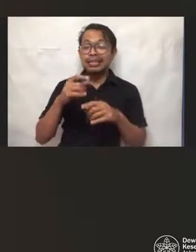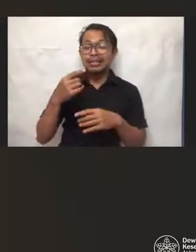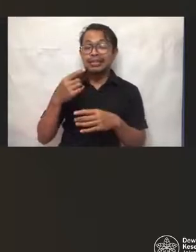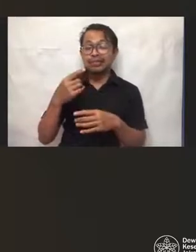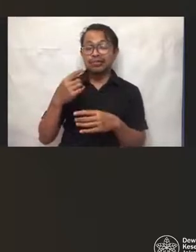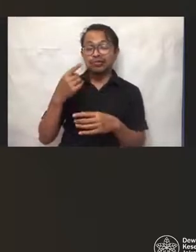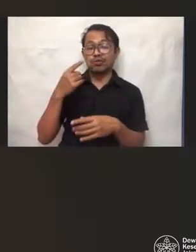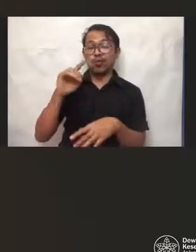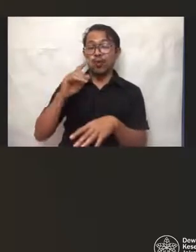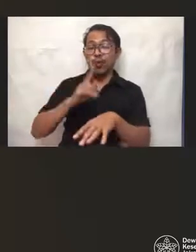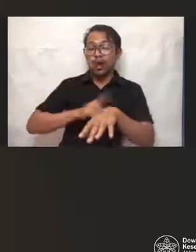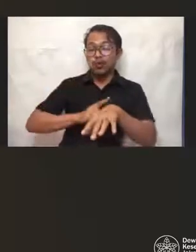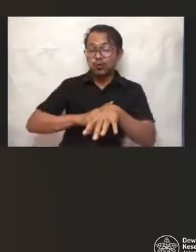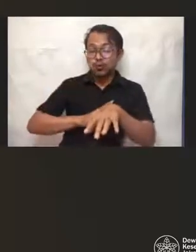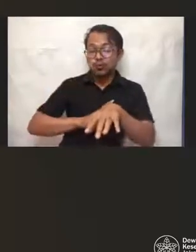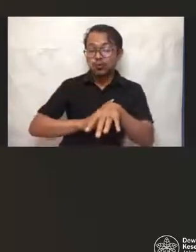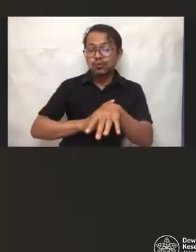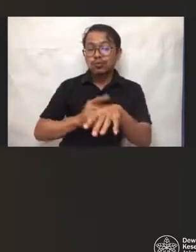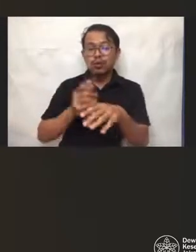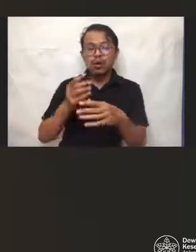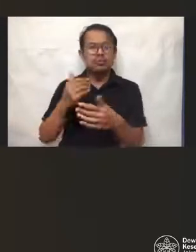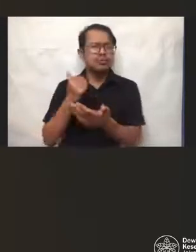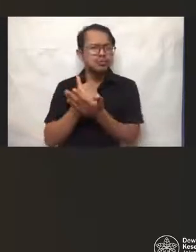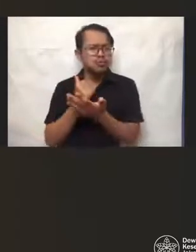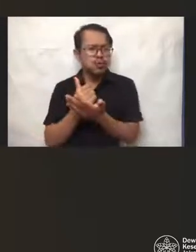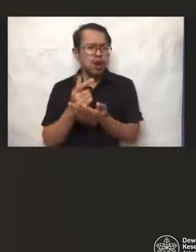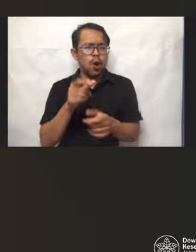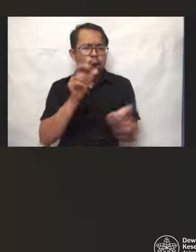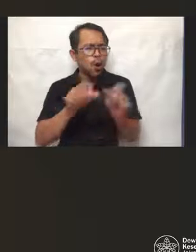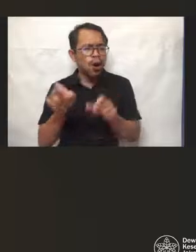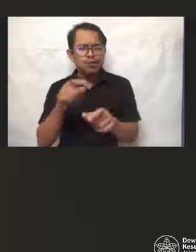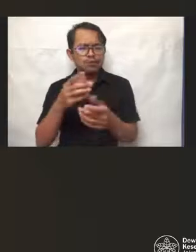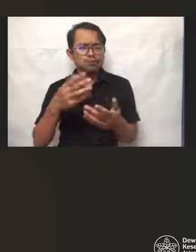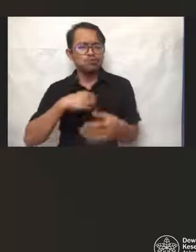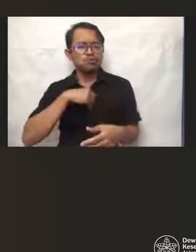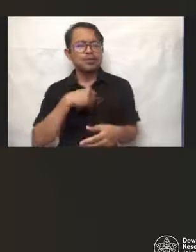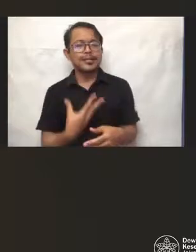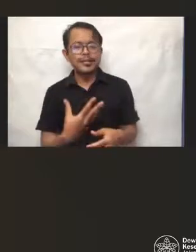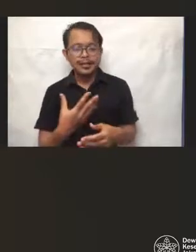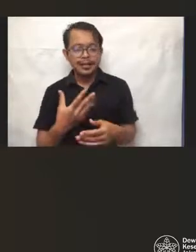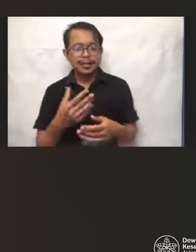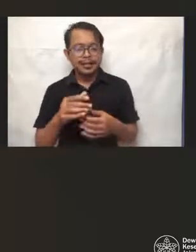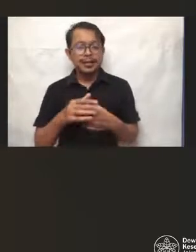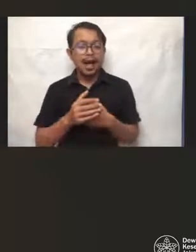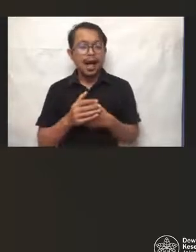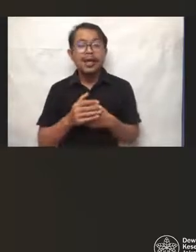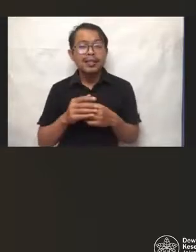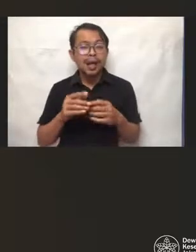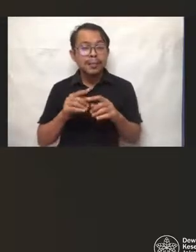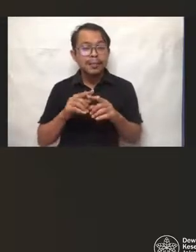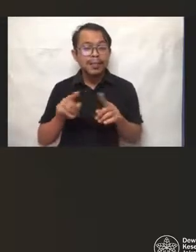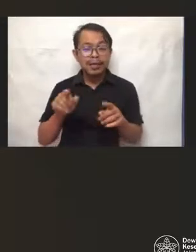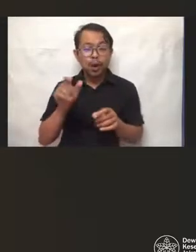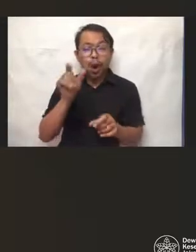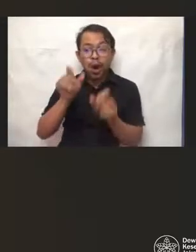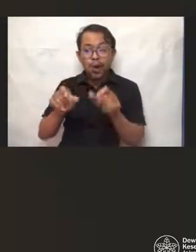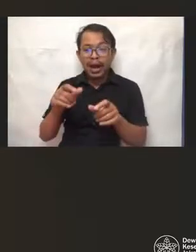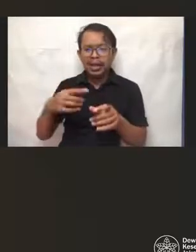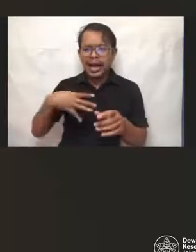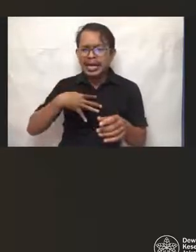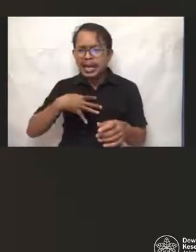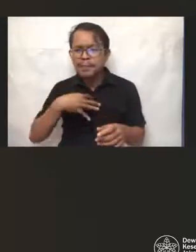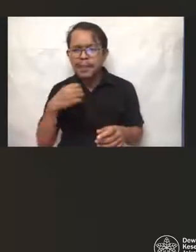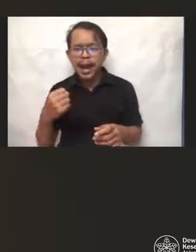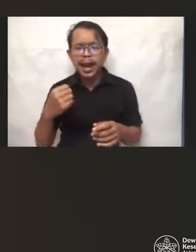semua manusia terancam kerugian dan kebangkrutan, kecuali mereka yang sungguh-sungguh beriman dan